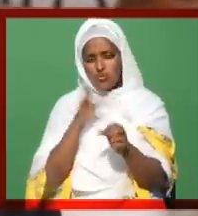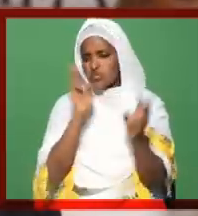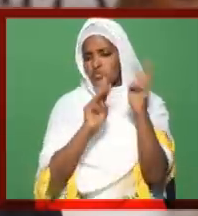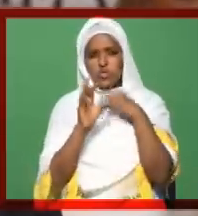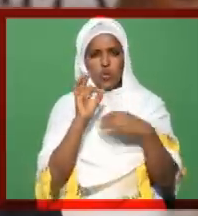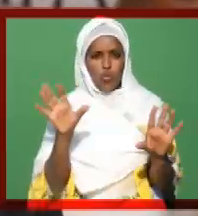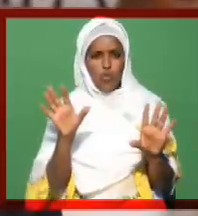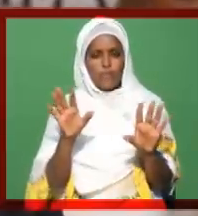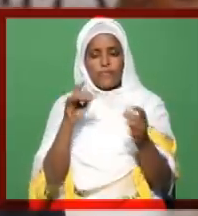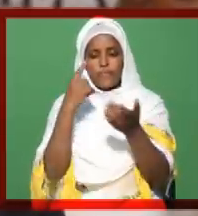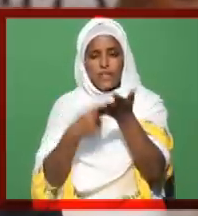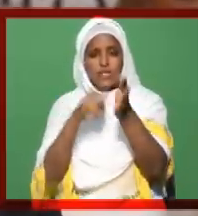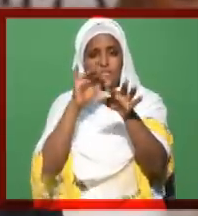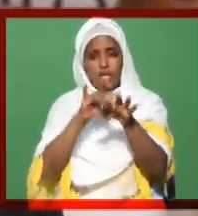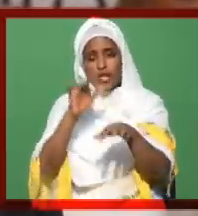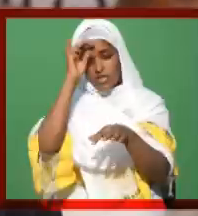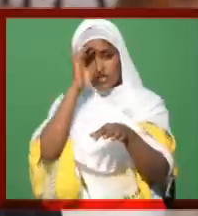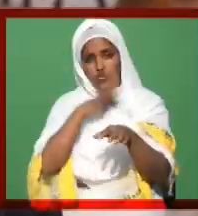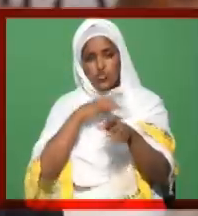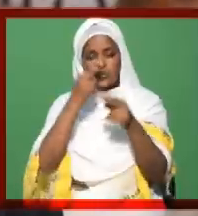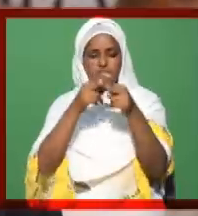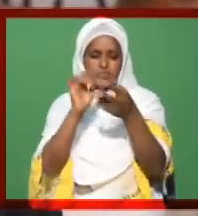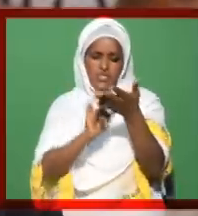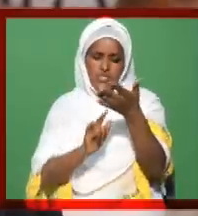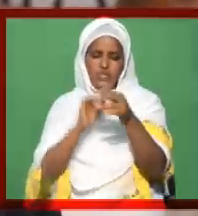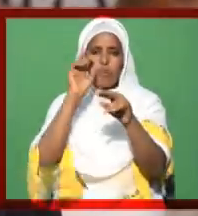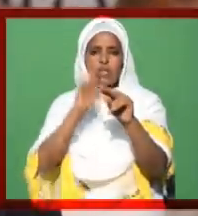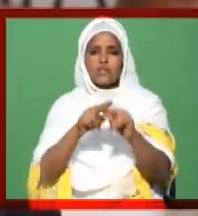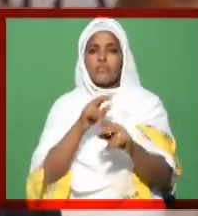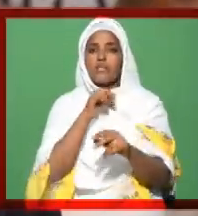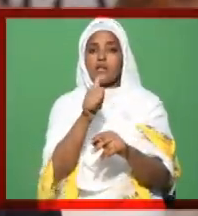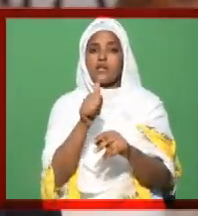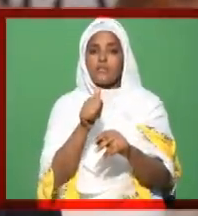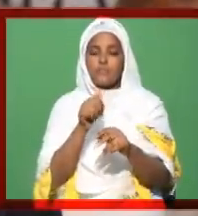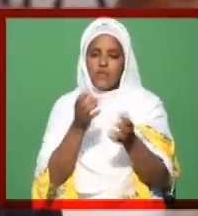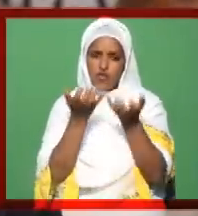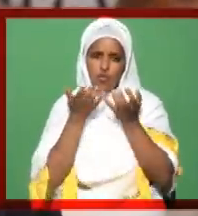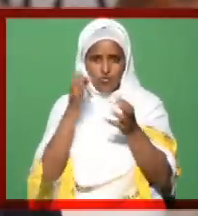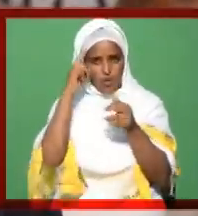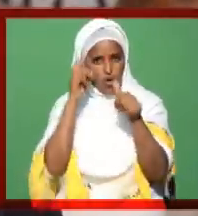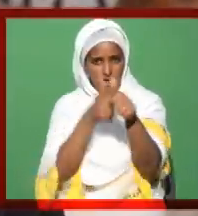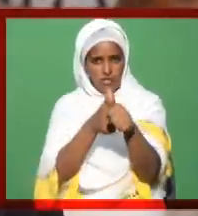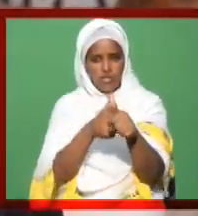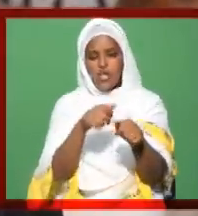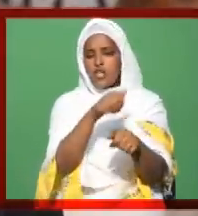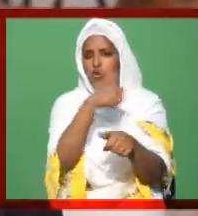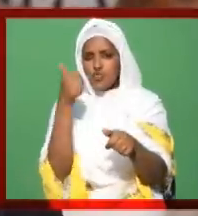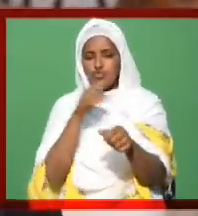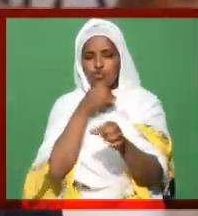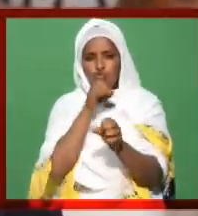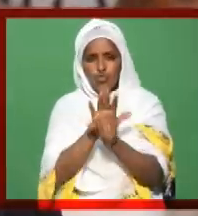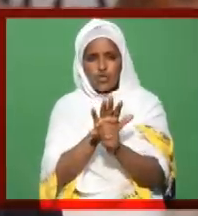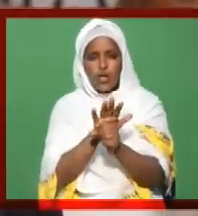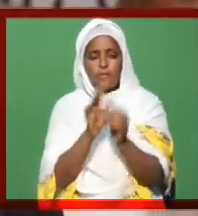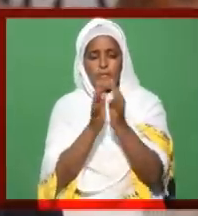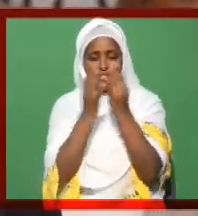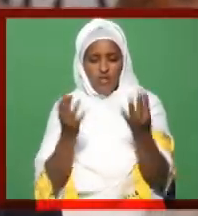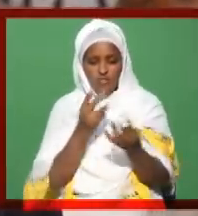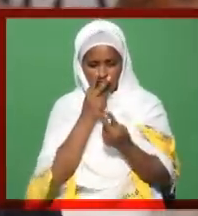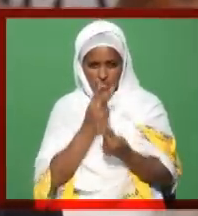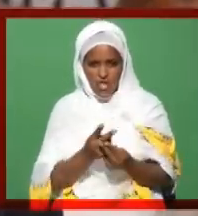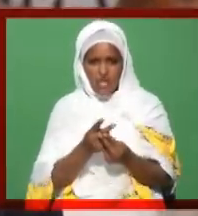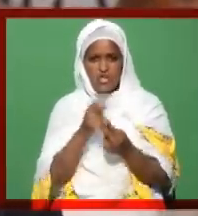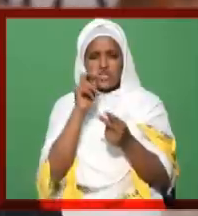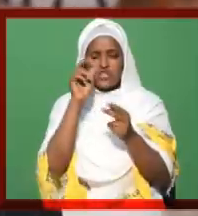اللوم زالي يسون سمزر زرماس كمت عدلم يفلقو تواريات مالتنو يلوچن يبلو كدان مسايف ستاي